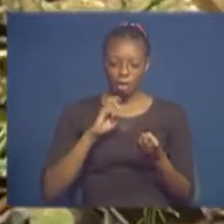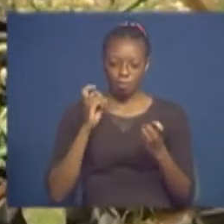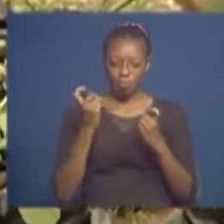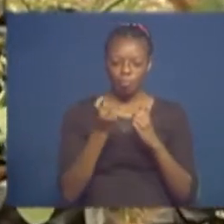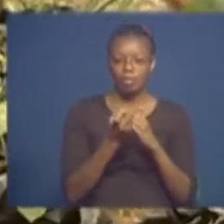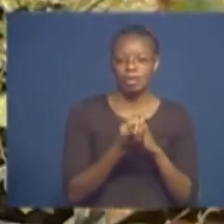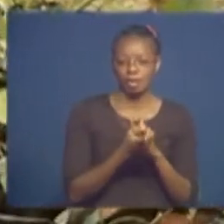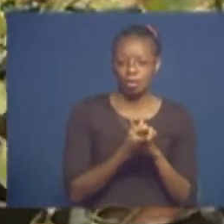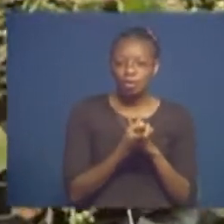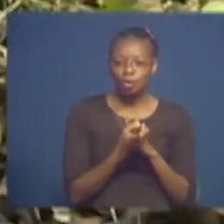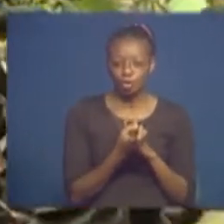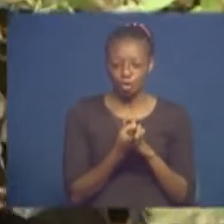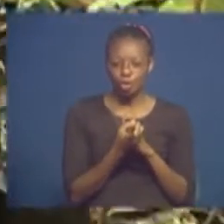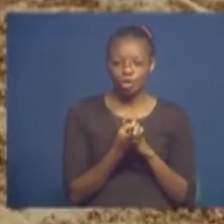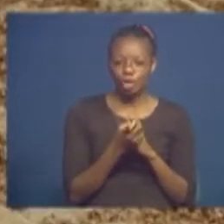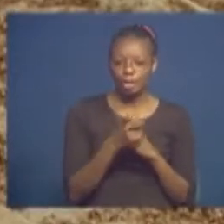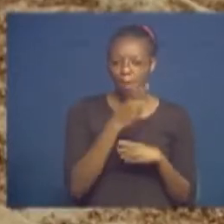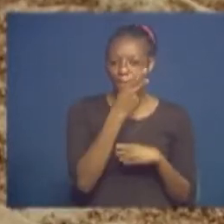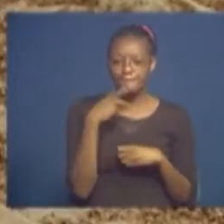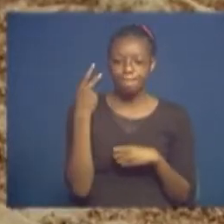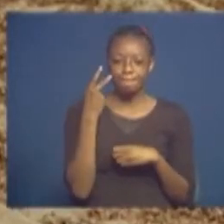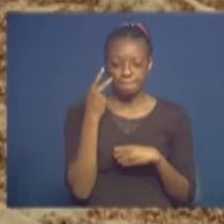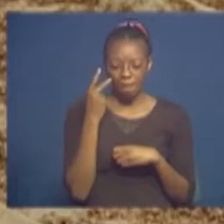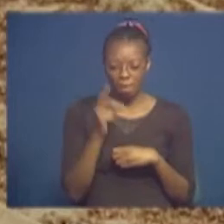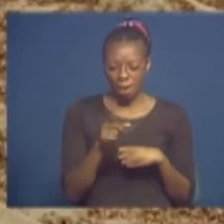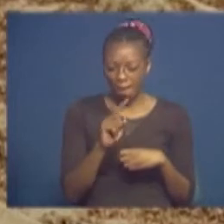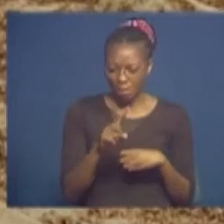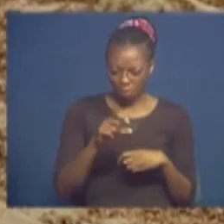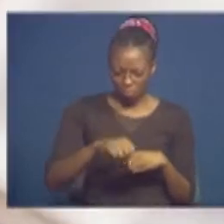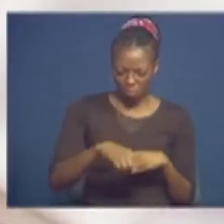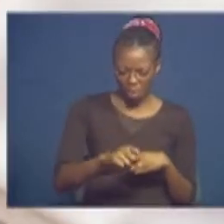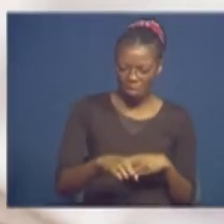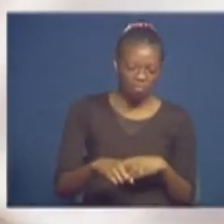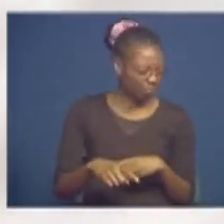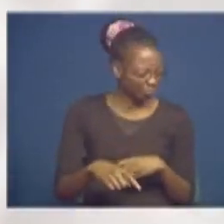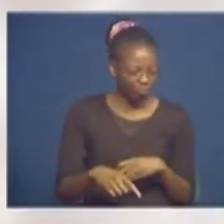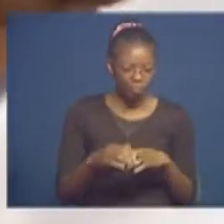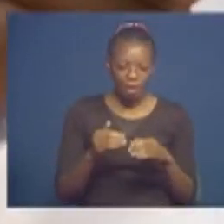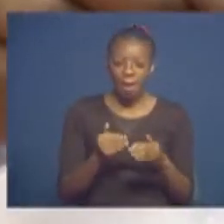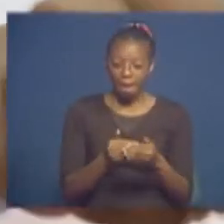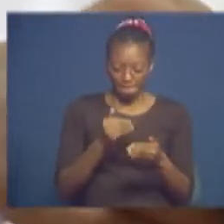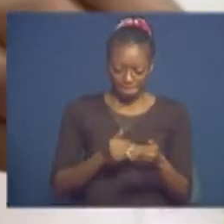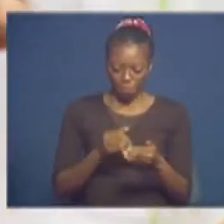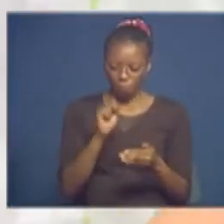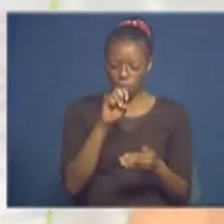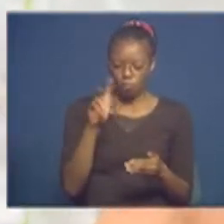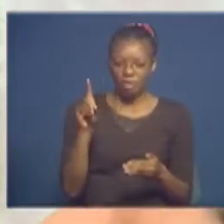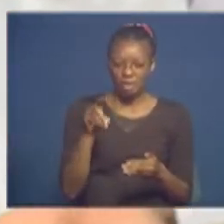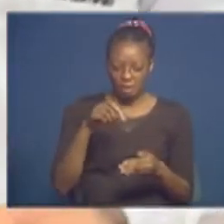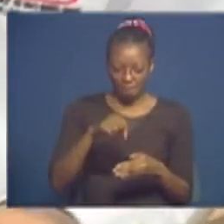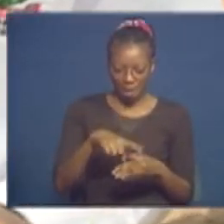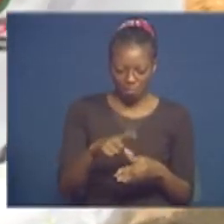lakini haipandwi tu hivyo ama kukaushwa juani kisha kupanda. Baada ya kuvuna hizi,